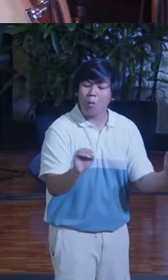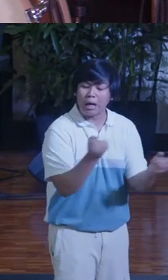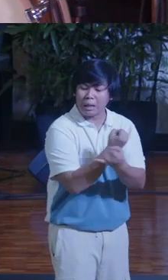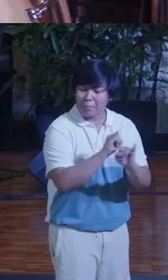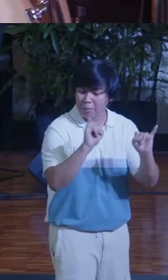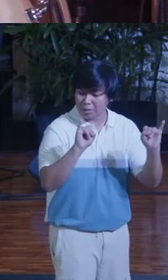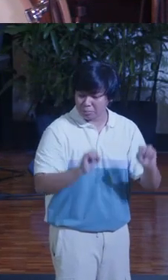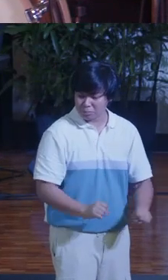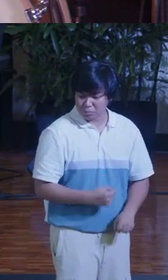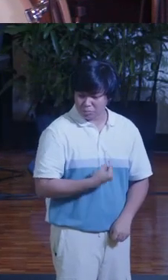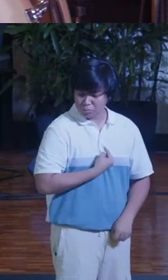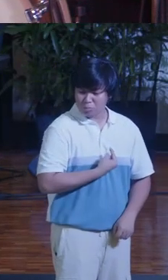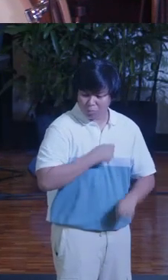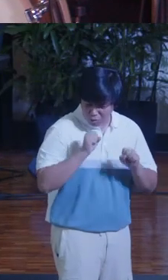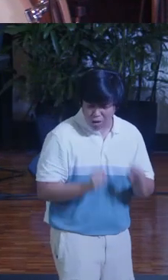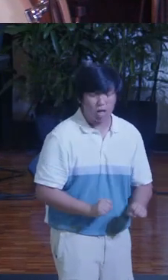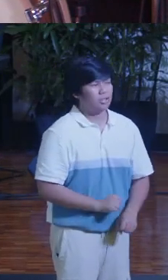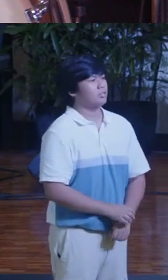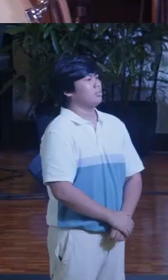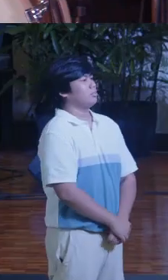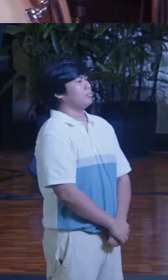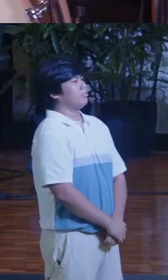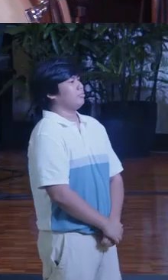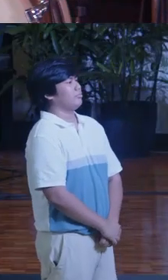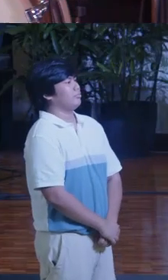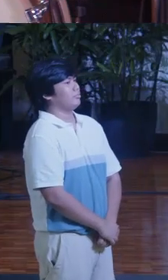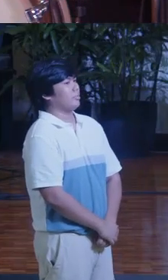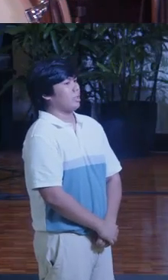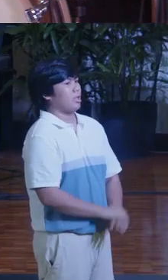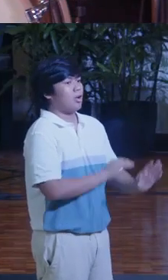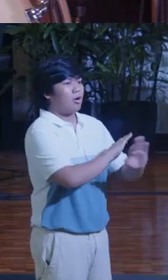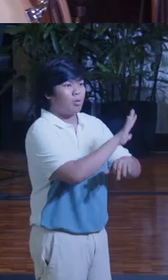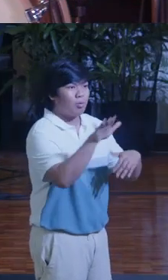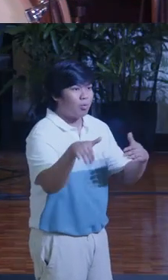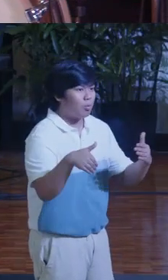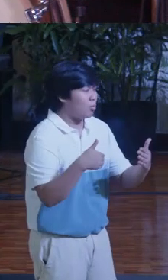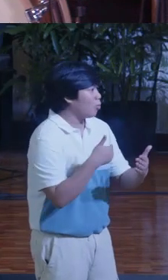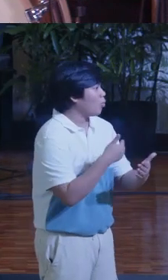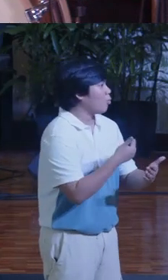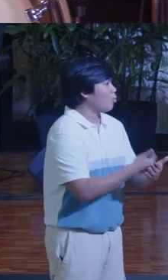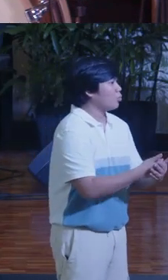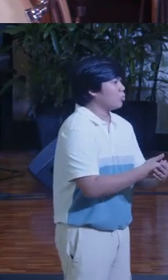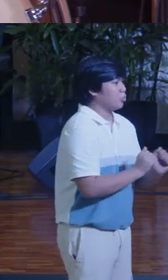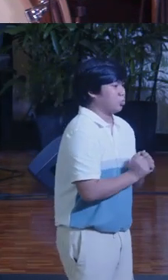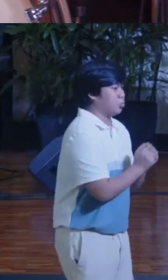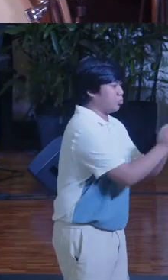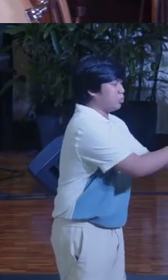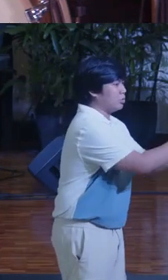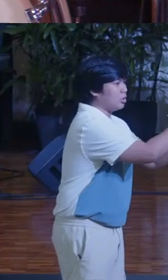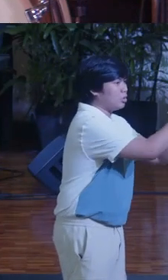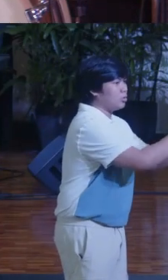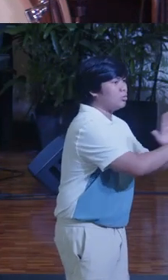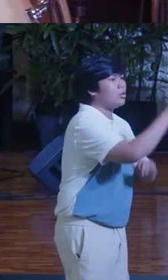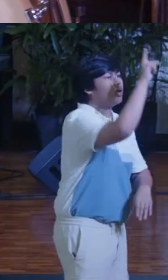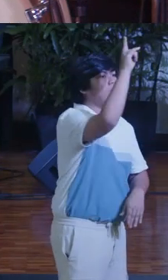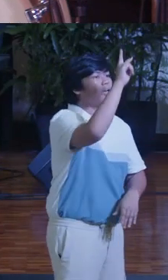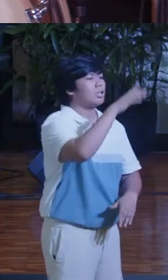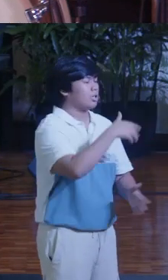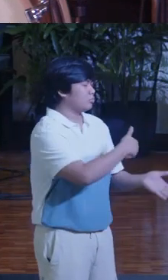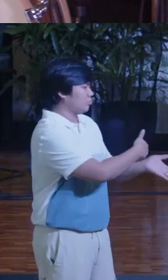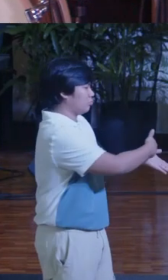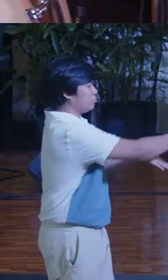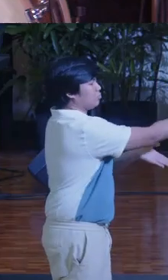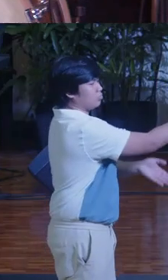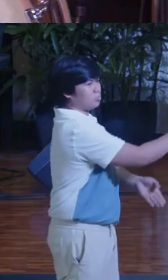Ang mga anak ng pagkaalipin ay ititiwalag. Sabi sa verse